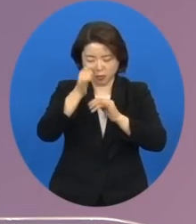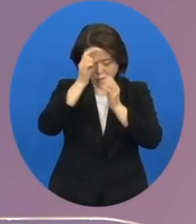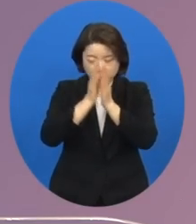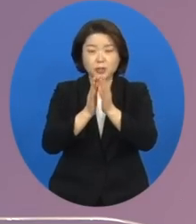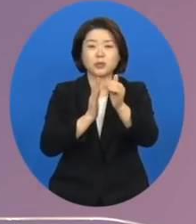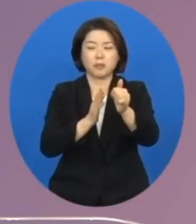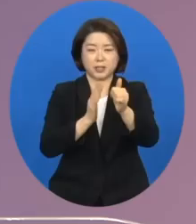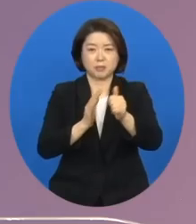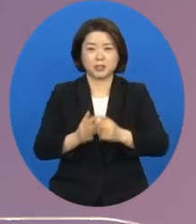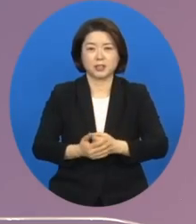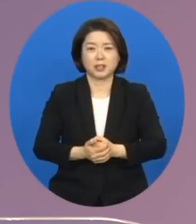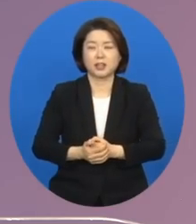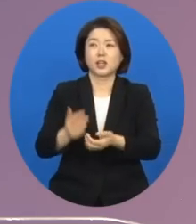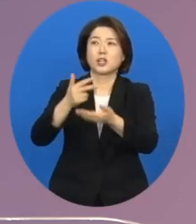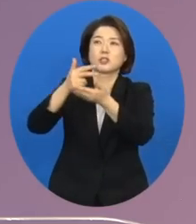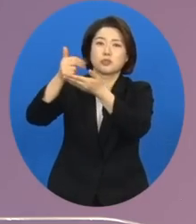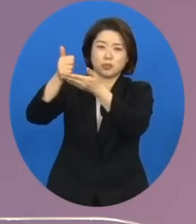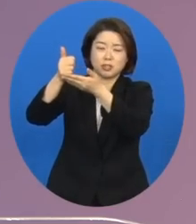주님